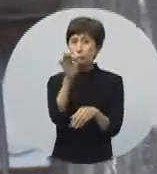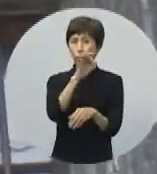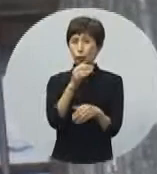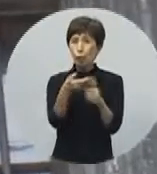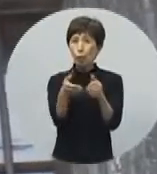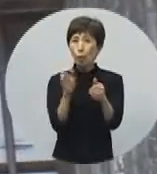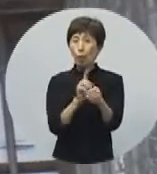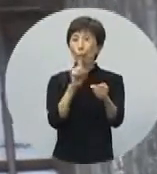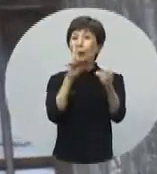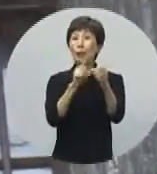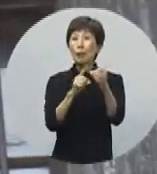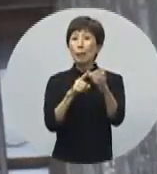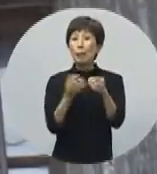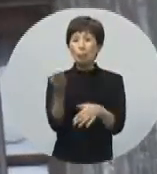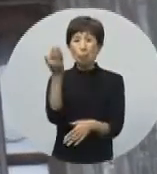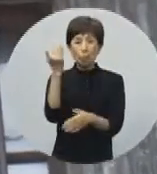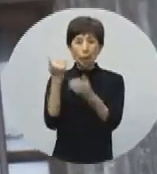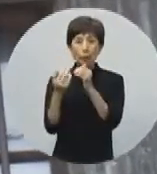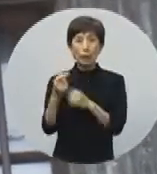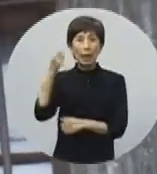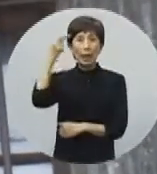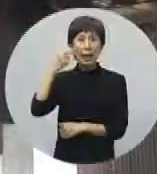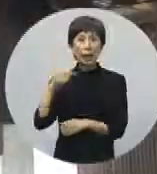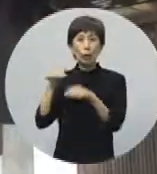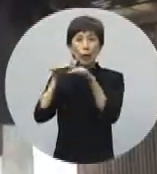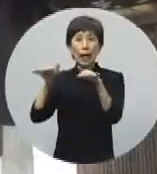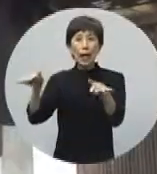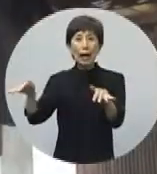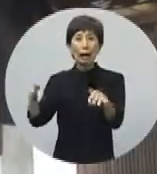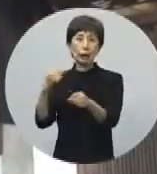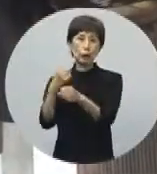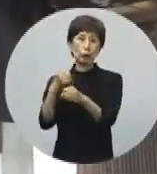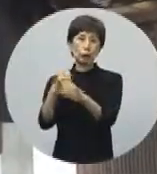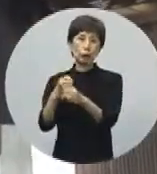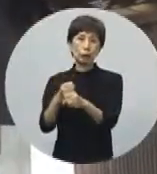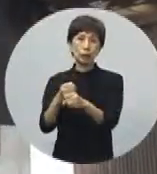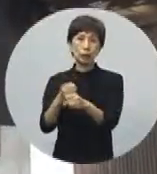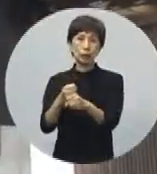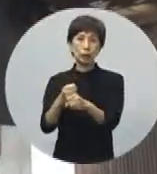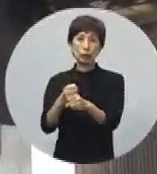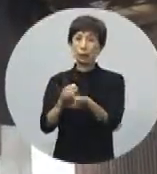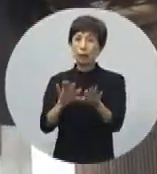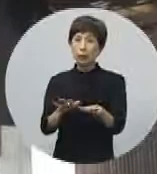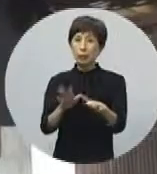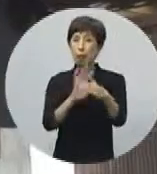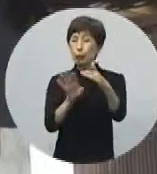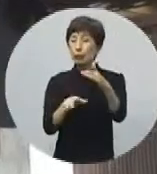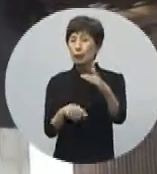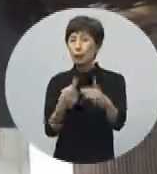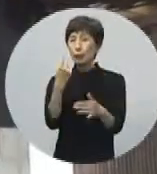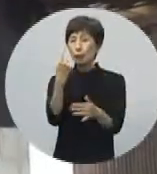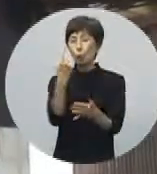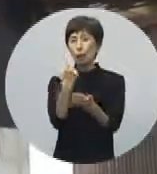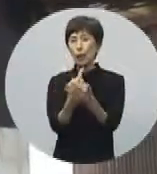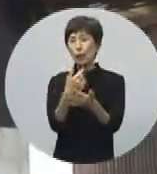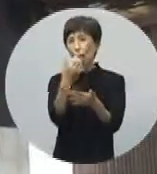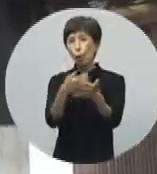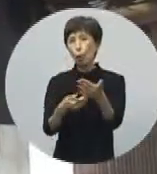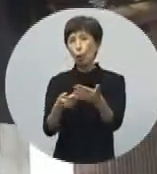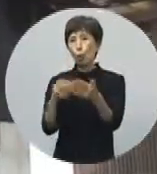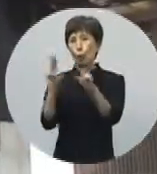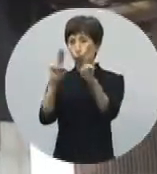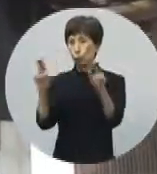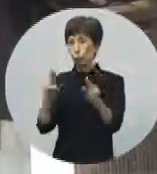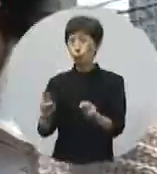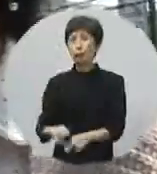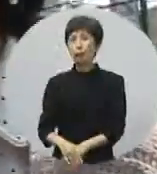もともとは江戸で流行ったあの作りなんです。この形のものは一つしか今藤沢には残っていなくて、 ここだけ、 ここだけ、